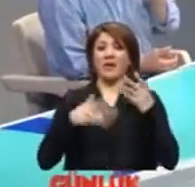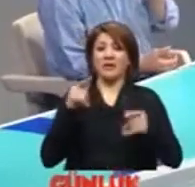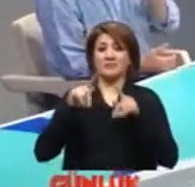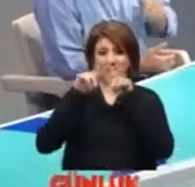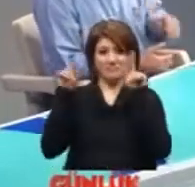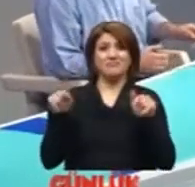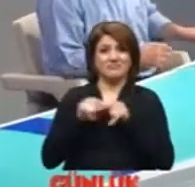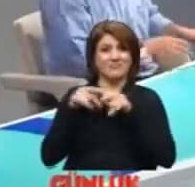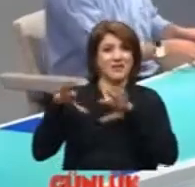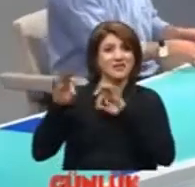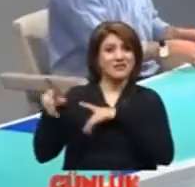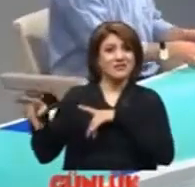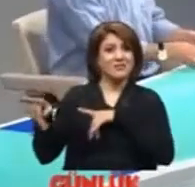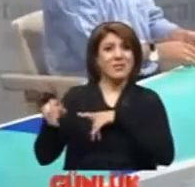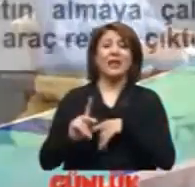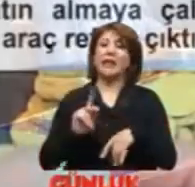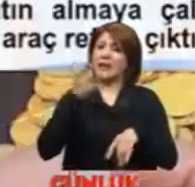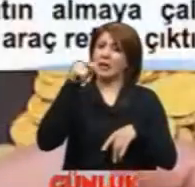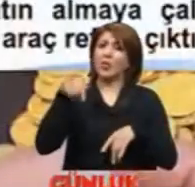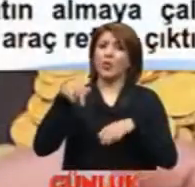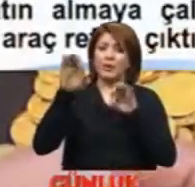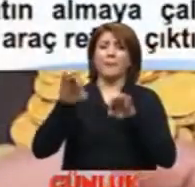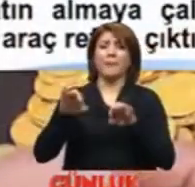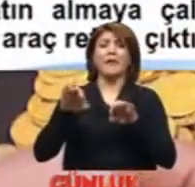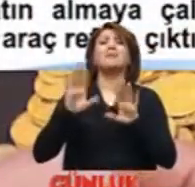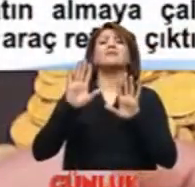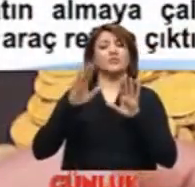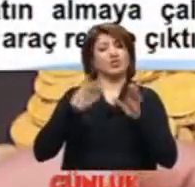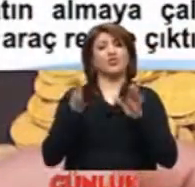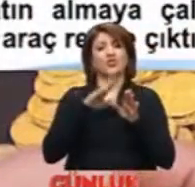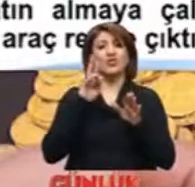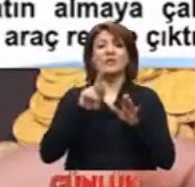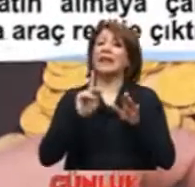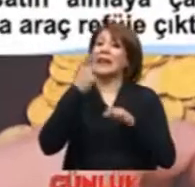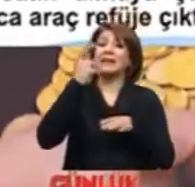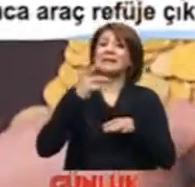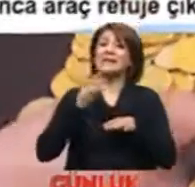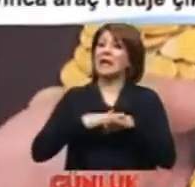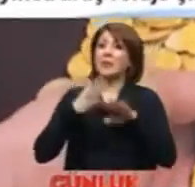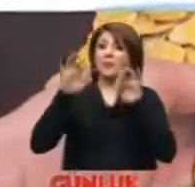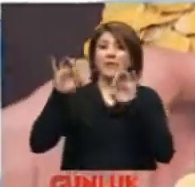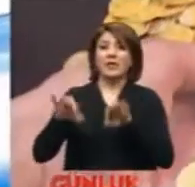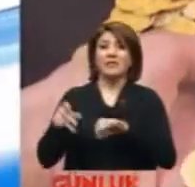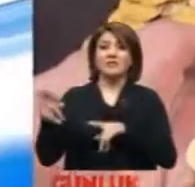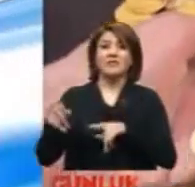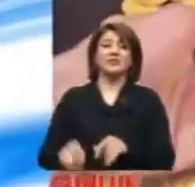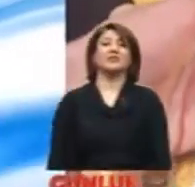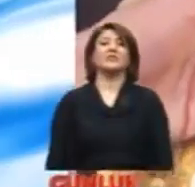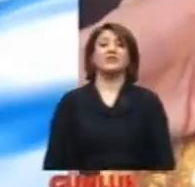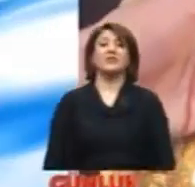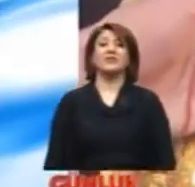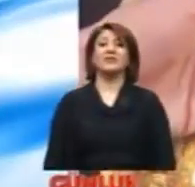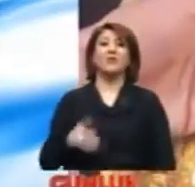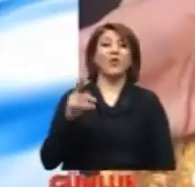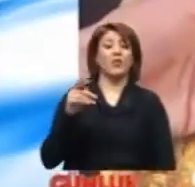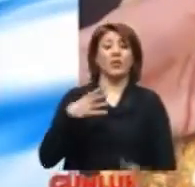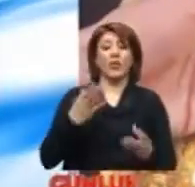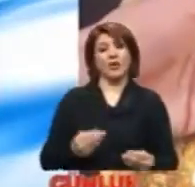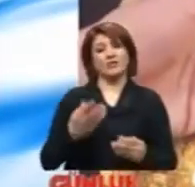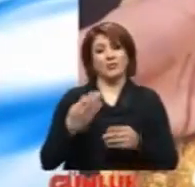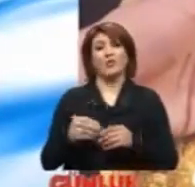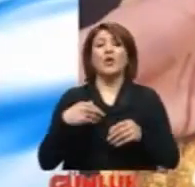hazır mı? Biz hazır. Böyle konuşuyoruz İlk ondan ama. Başlamıyoruz ama onu göreceğiz. Peki, ilk neyle başlayacağız? Buyurun bakalım. Ve olanlar